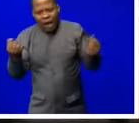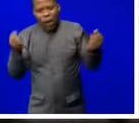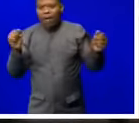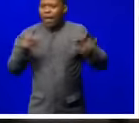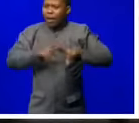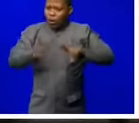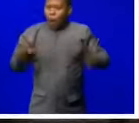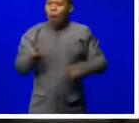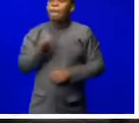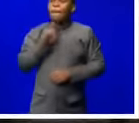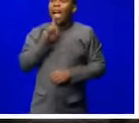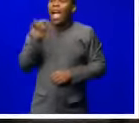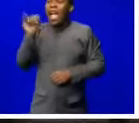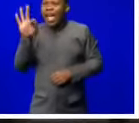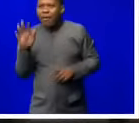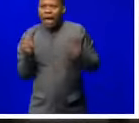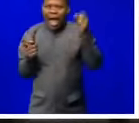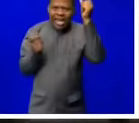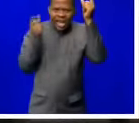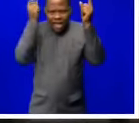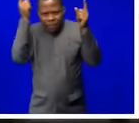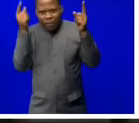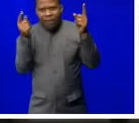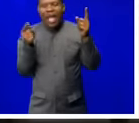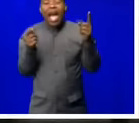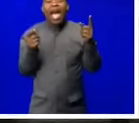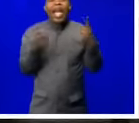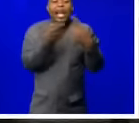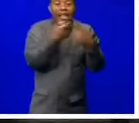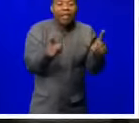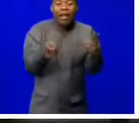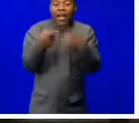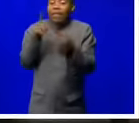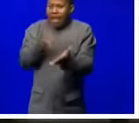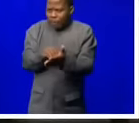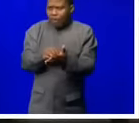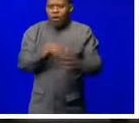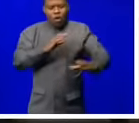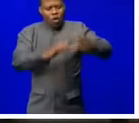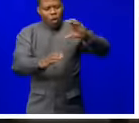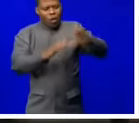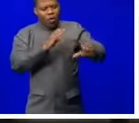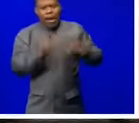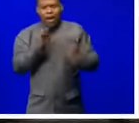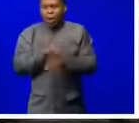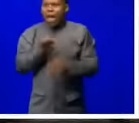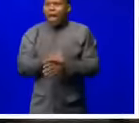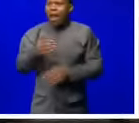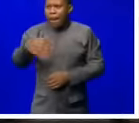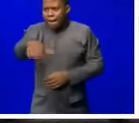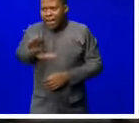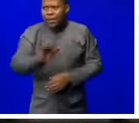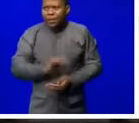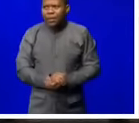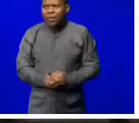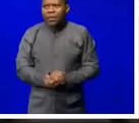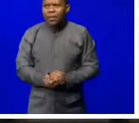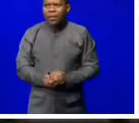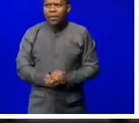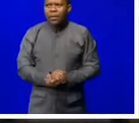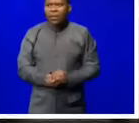kukhona lokushayisana nako, akushayisana nema-ideas, kushayisana nemibono, kushayisana nemicondo.